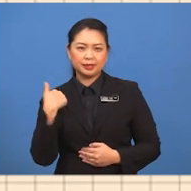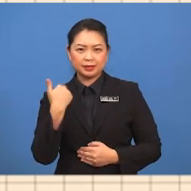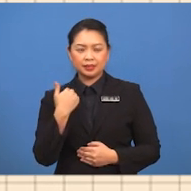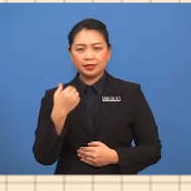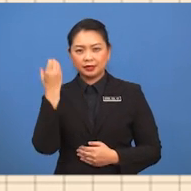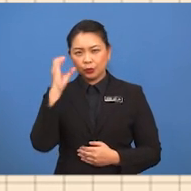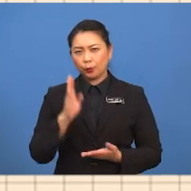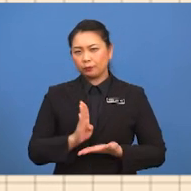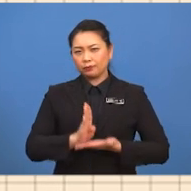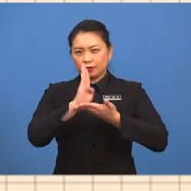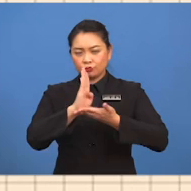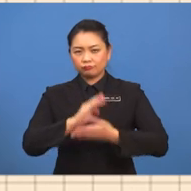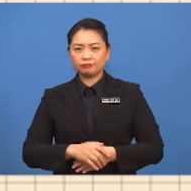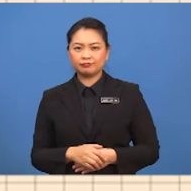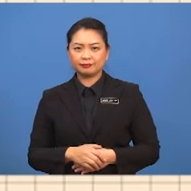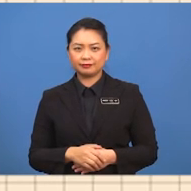Mari cikgu bantu kamu.